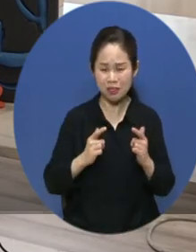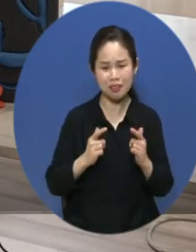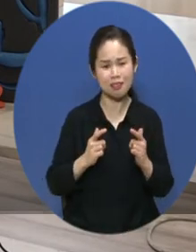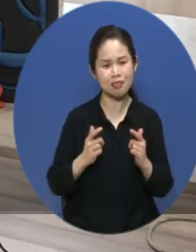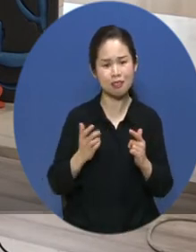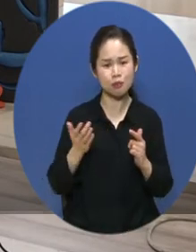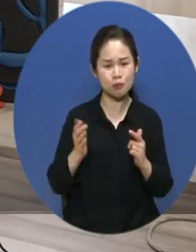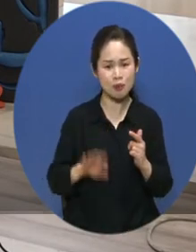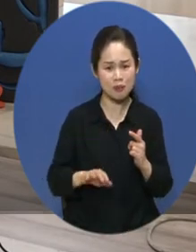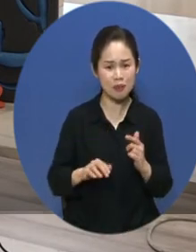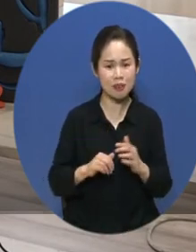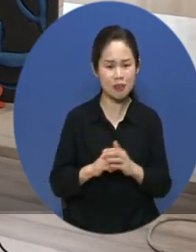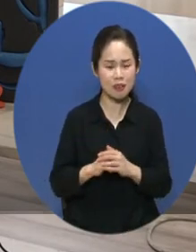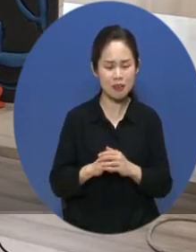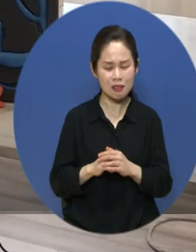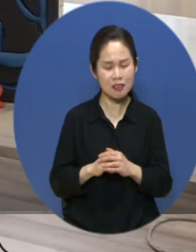그런데